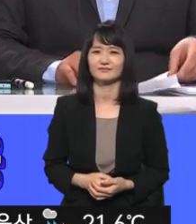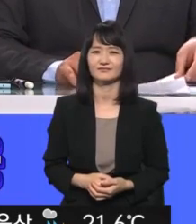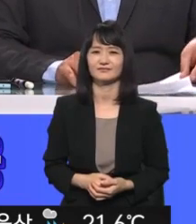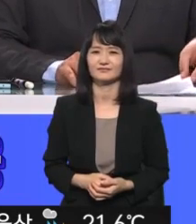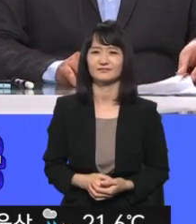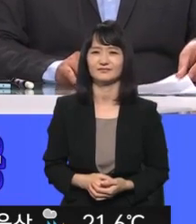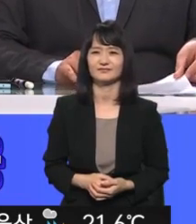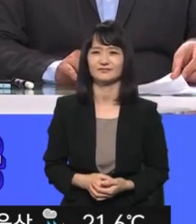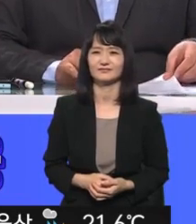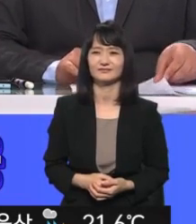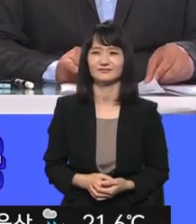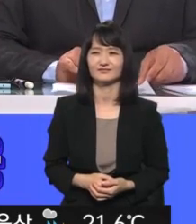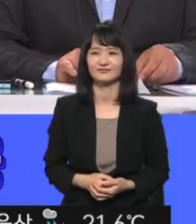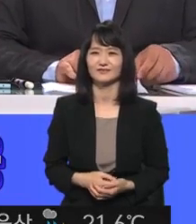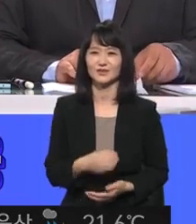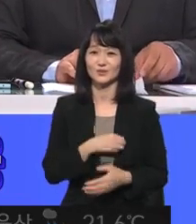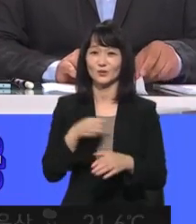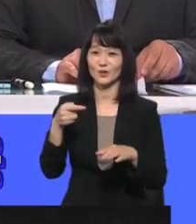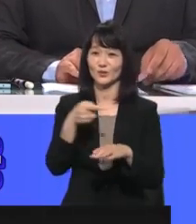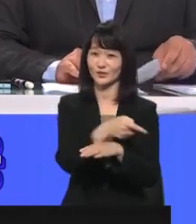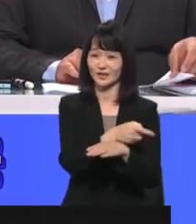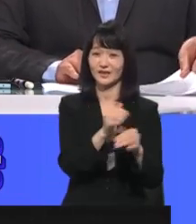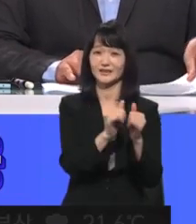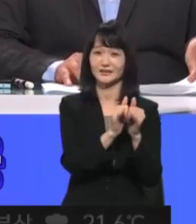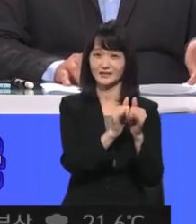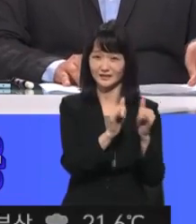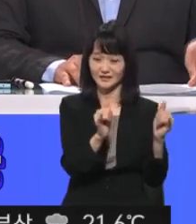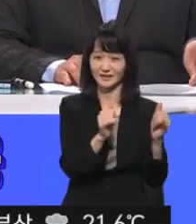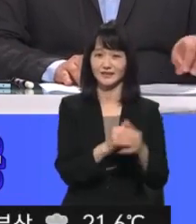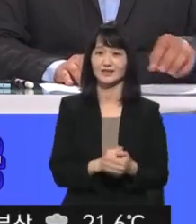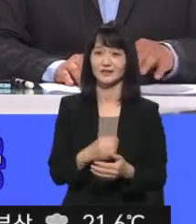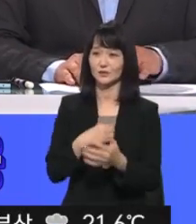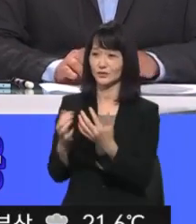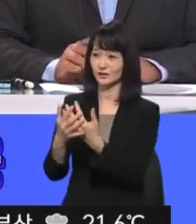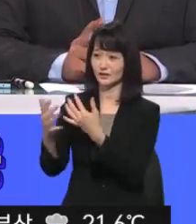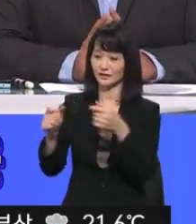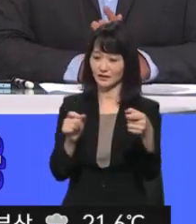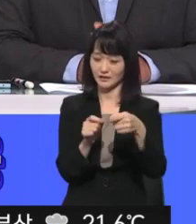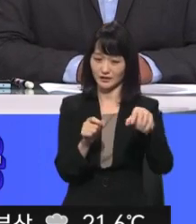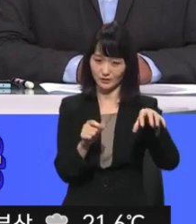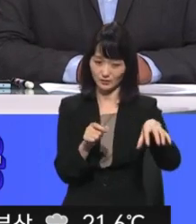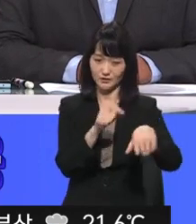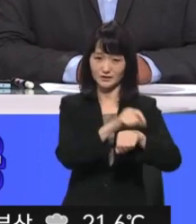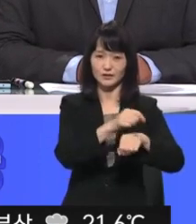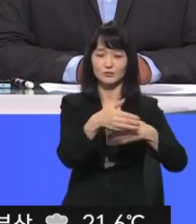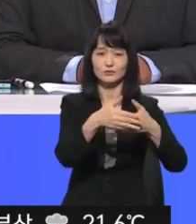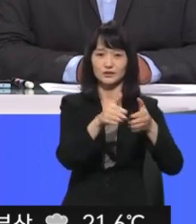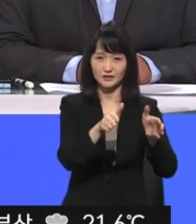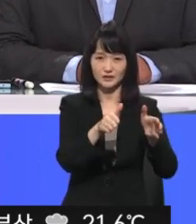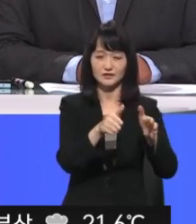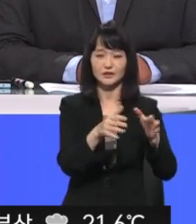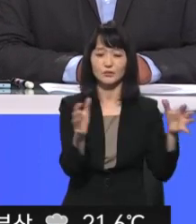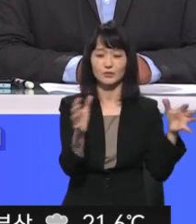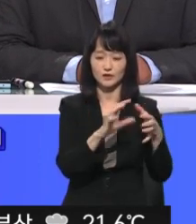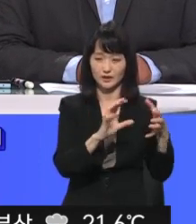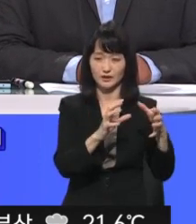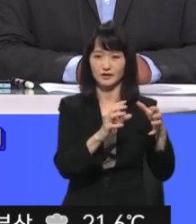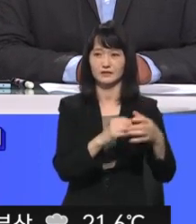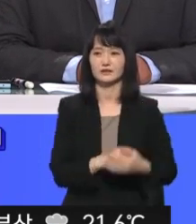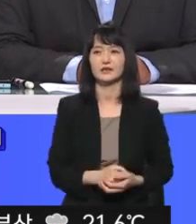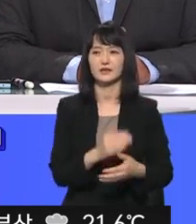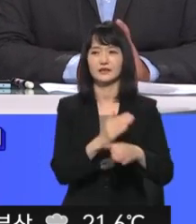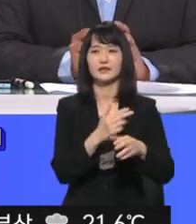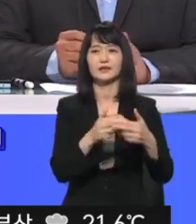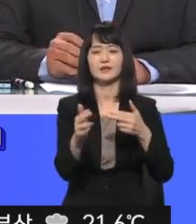총회를 구실 평일에도 하시는구나 우리는 사무실에서 해도 대회의실에서 올해 대학에 된장 연석회의 가 t 있겠는데 저희 활성화가 안 되고